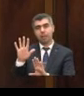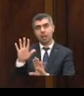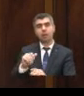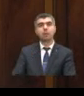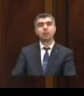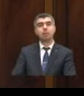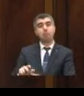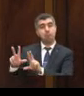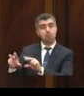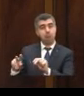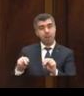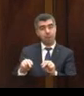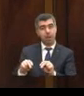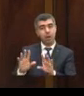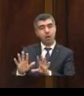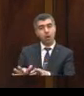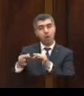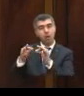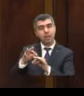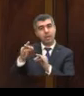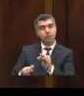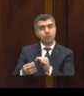مقارنة مع السنة الماضية